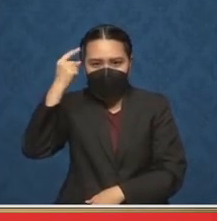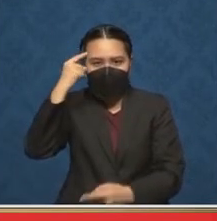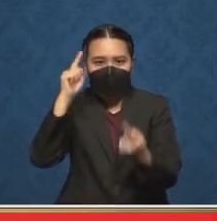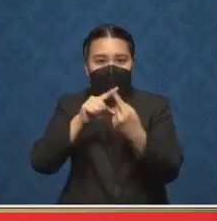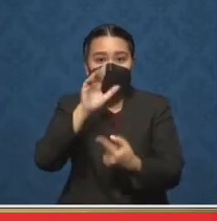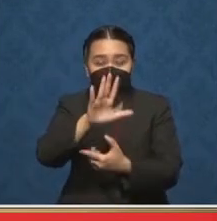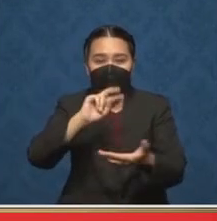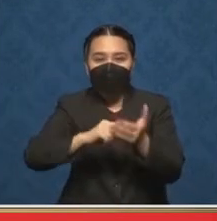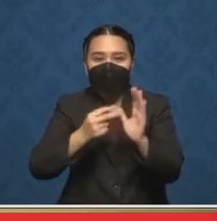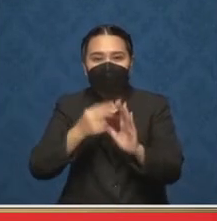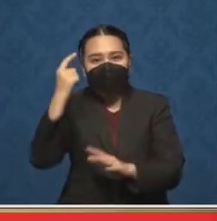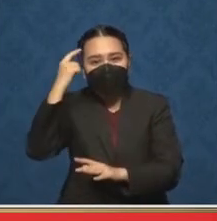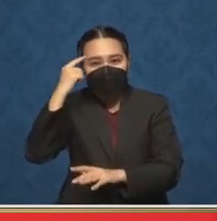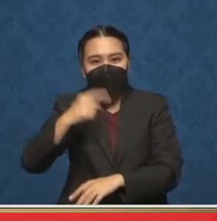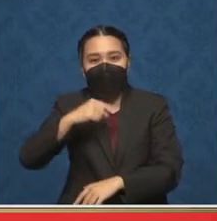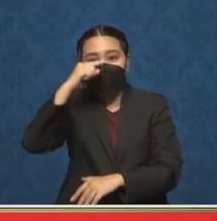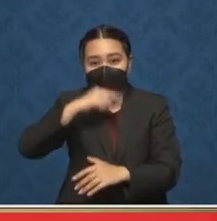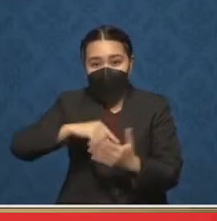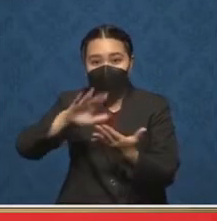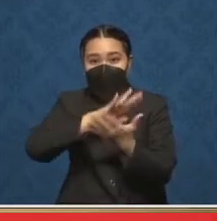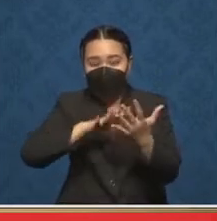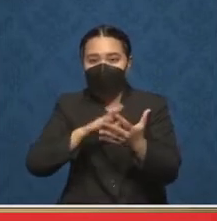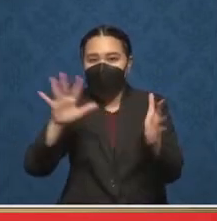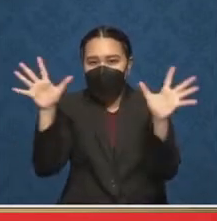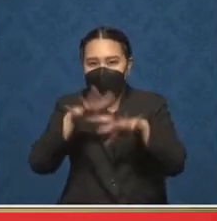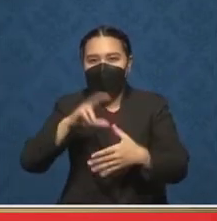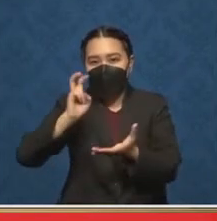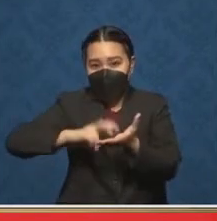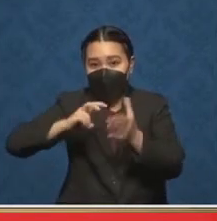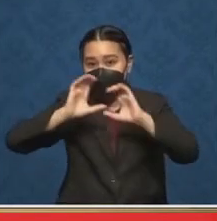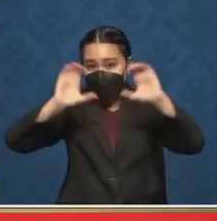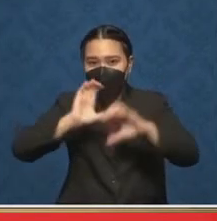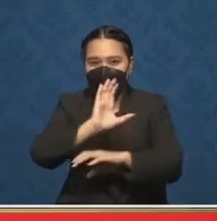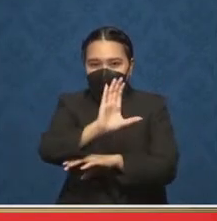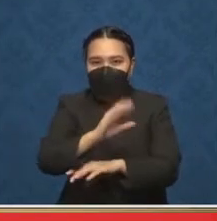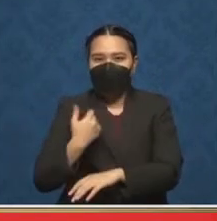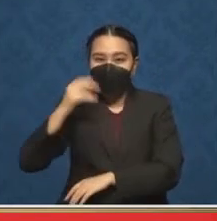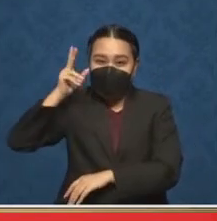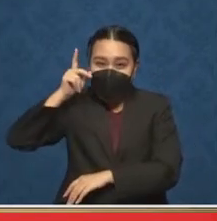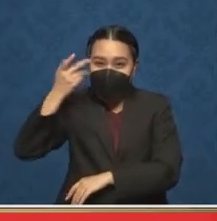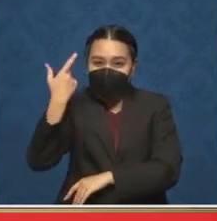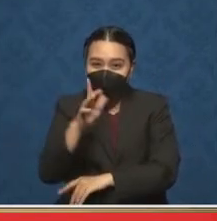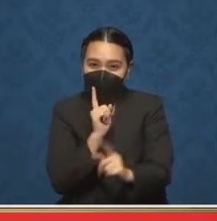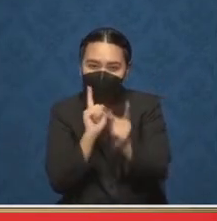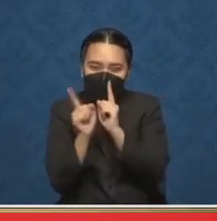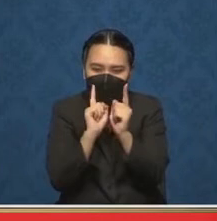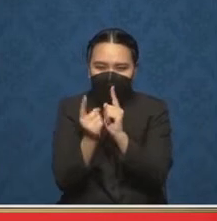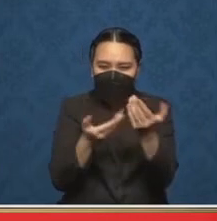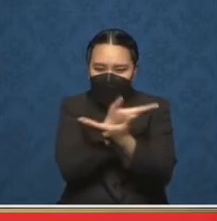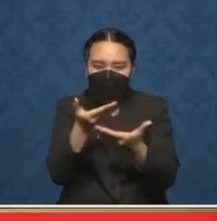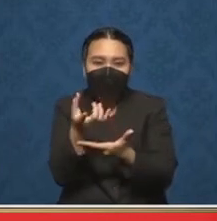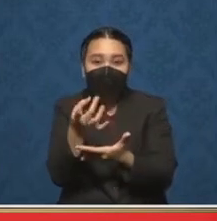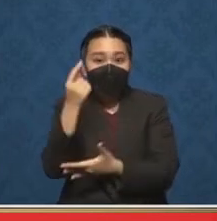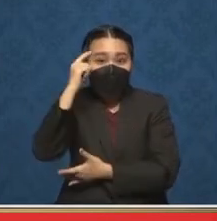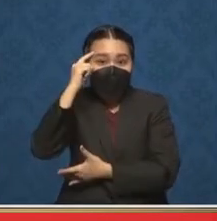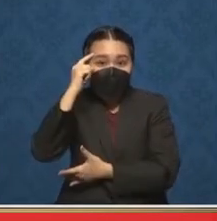เราไปเป็ i้องมอทรัรองสถานราฐบาเขาเขาเพีงเป็ข่าวเทานน แล้เขาไมบอกวาเจรจาอะไรเจเชารจะให้โ